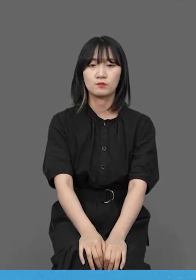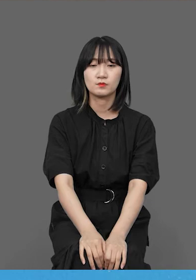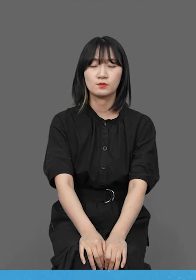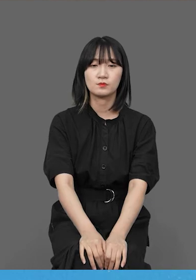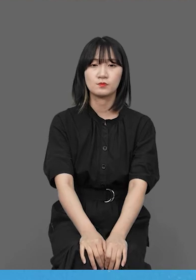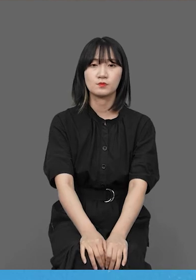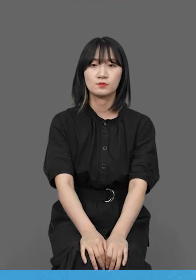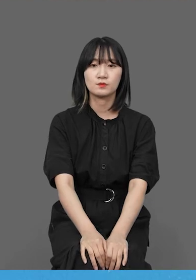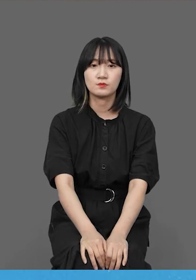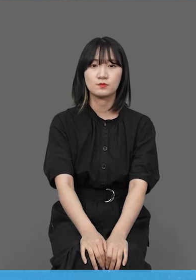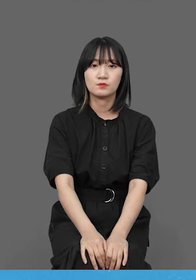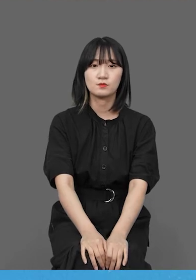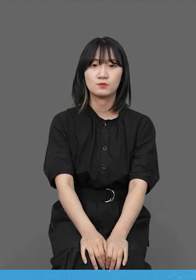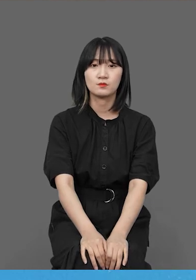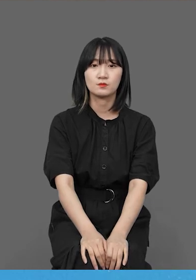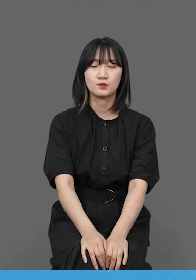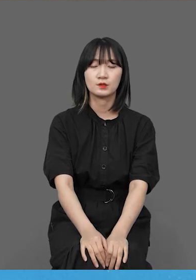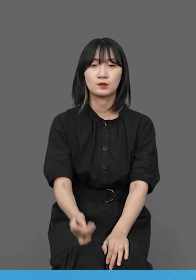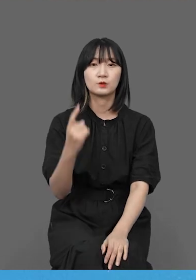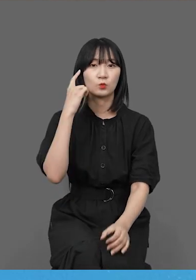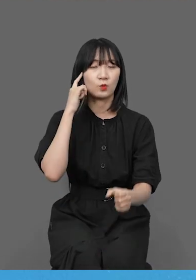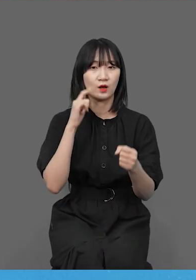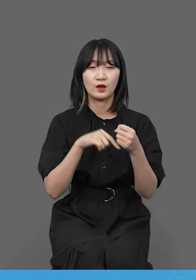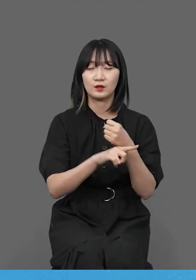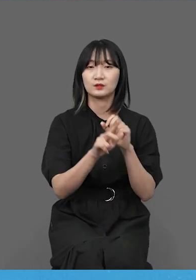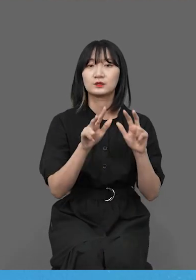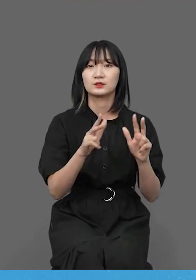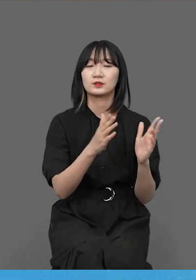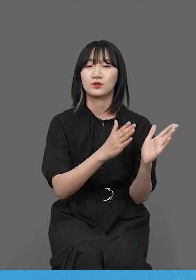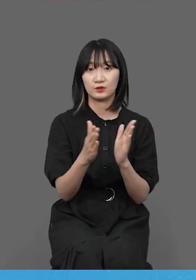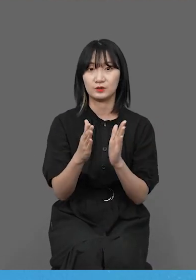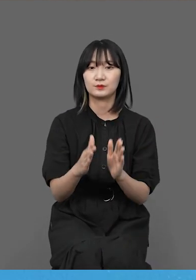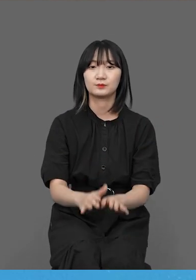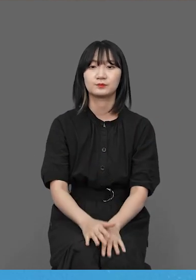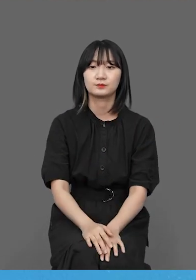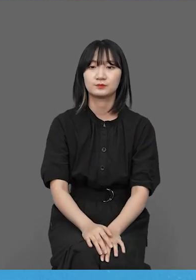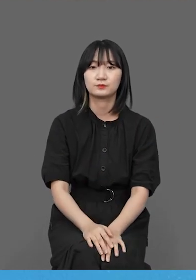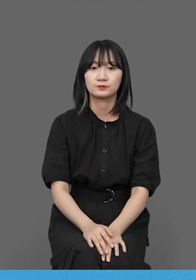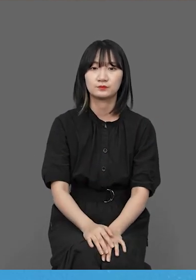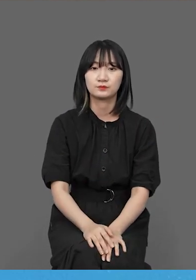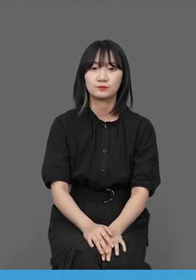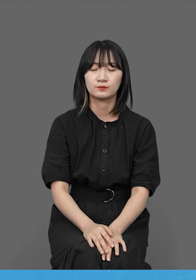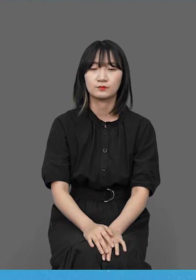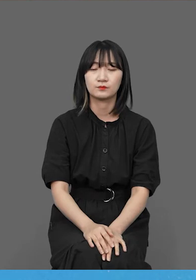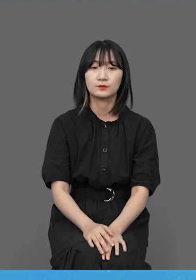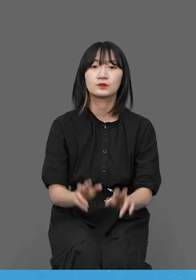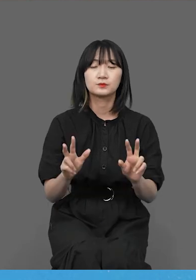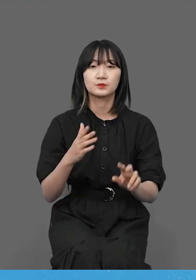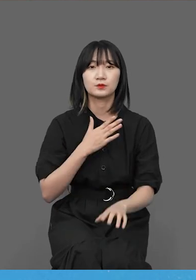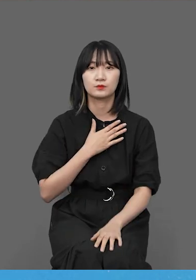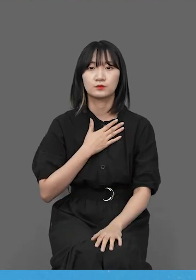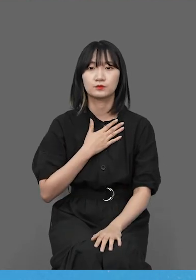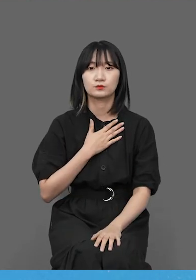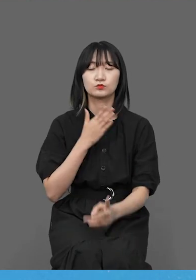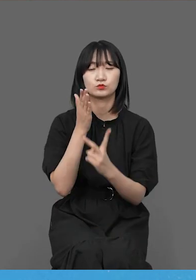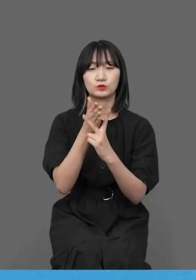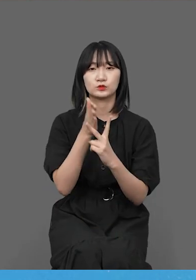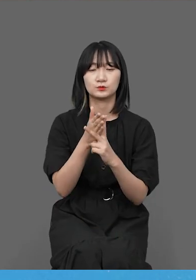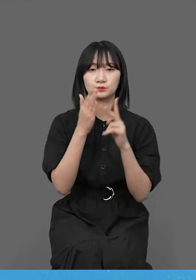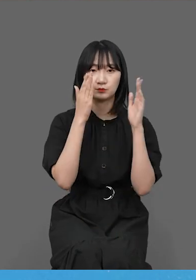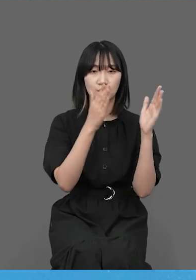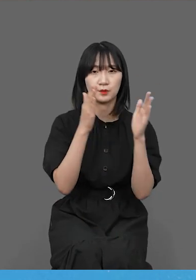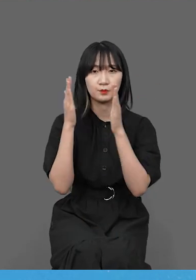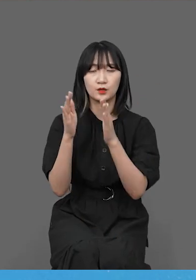자, 이제 과학 이야기 이제 정리를 좀 해볼까 합니다. 저기 지금 제가 두